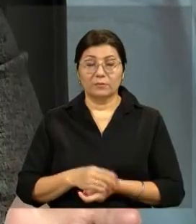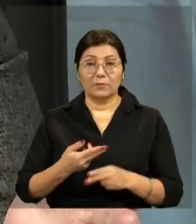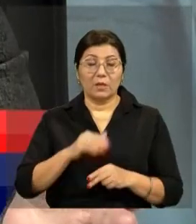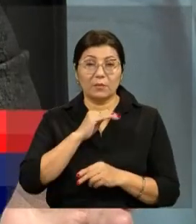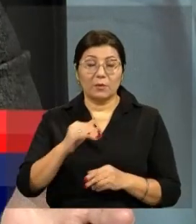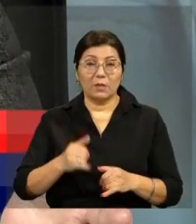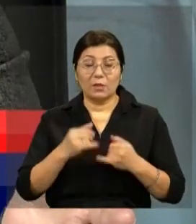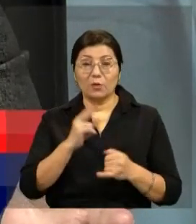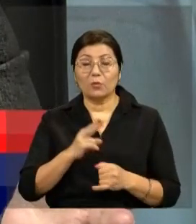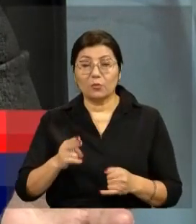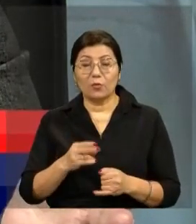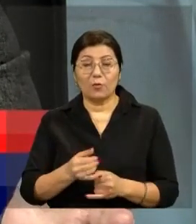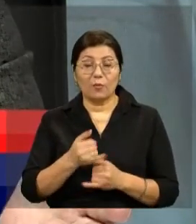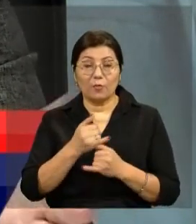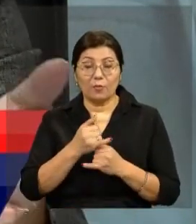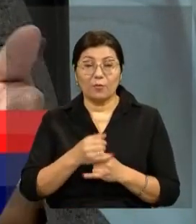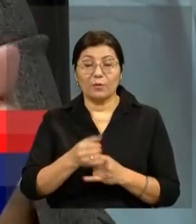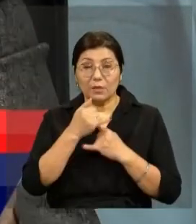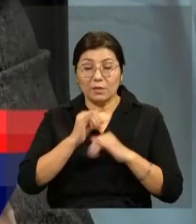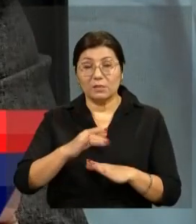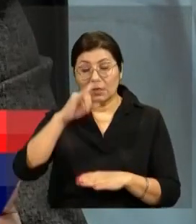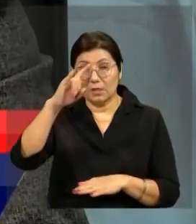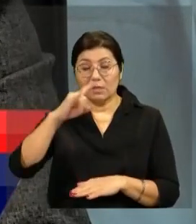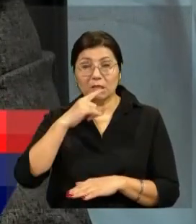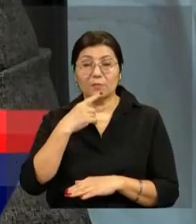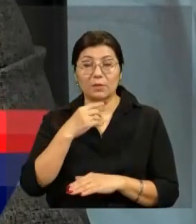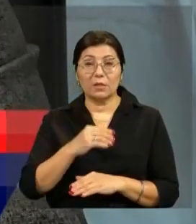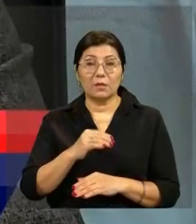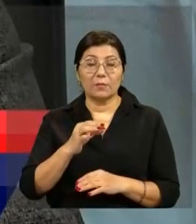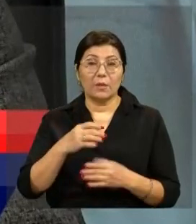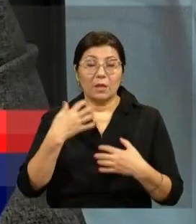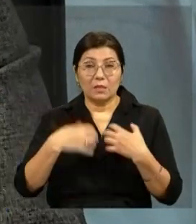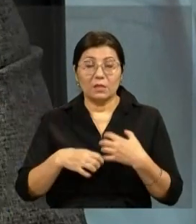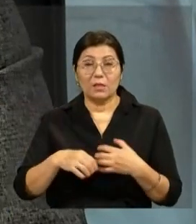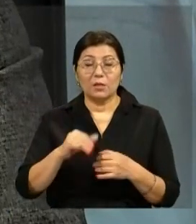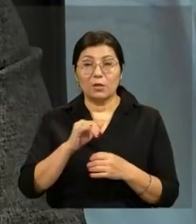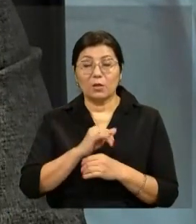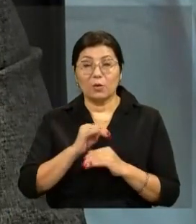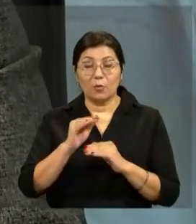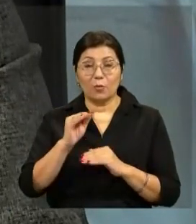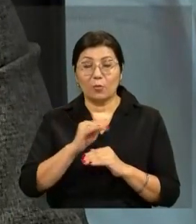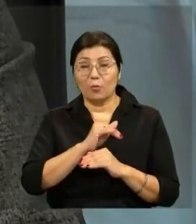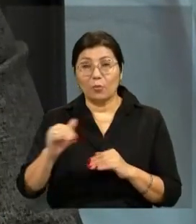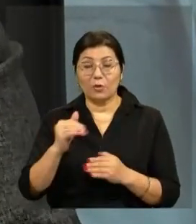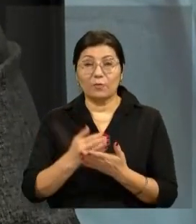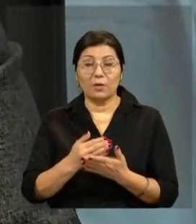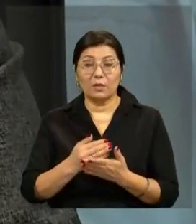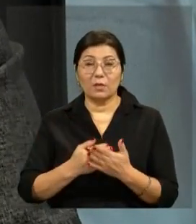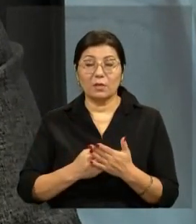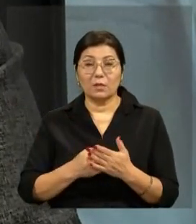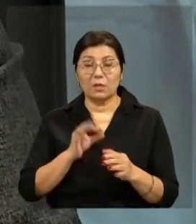для тех, кто вообще не владеет казахским языком. Средний уровень, есть выше среднего и выше уровень. На